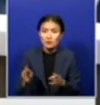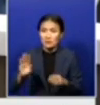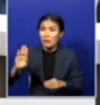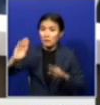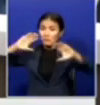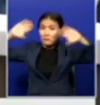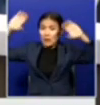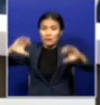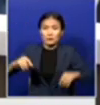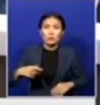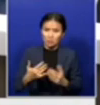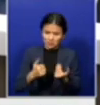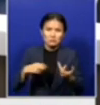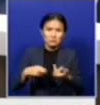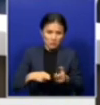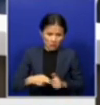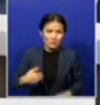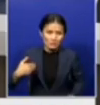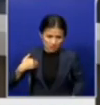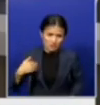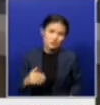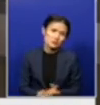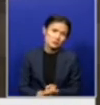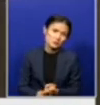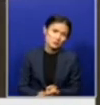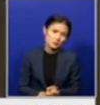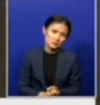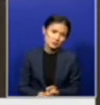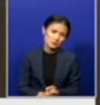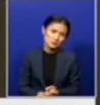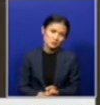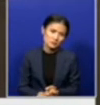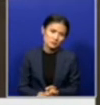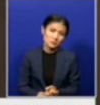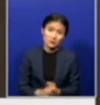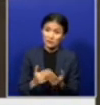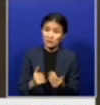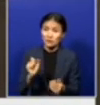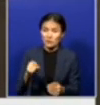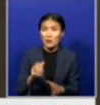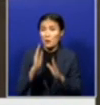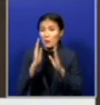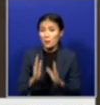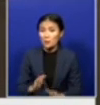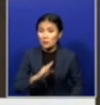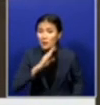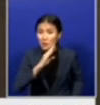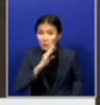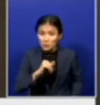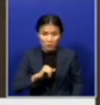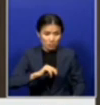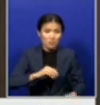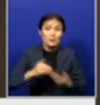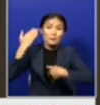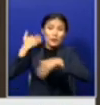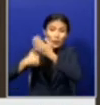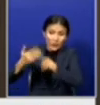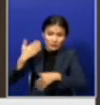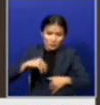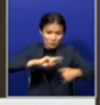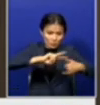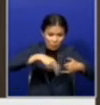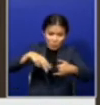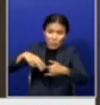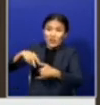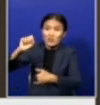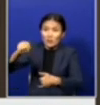ติท่านจะเห็นว่ายิ่งมีการคัดกรองมากก็ยิ่งหลุดมากไม่ครอบ